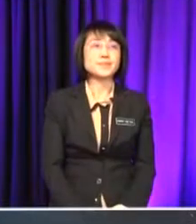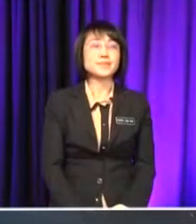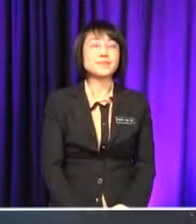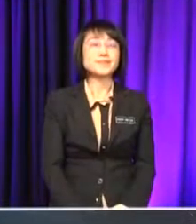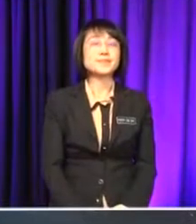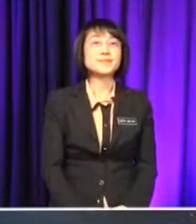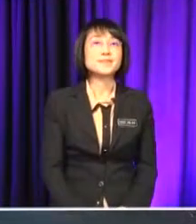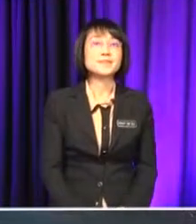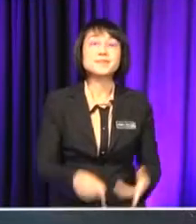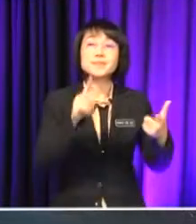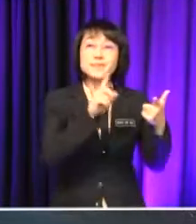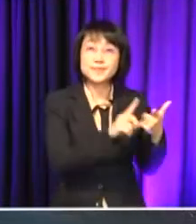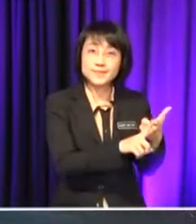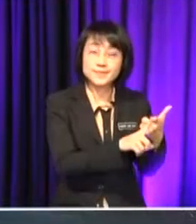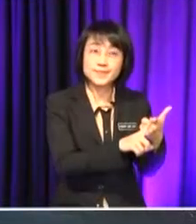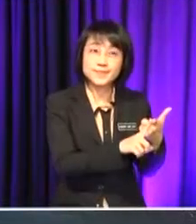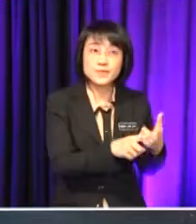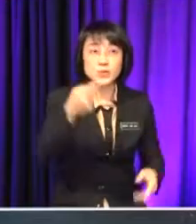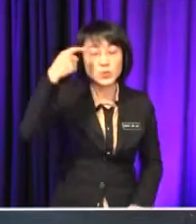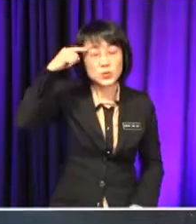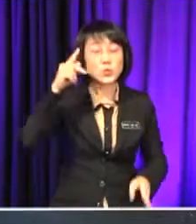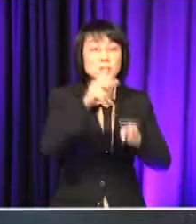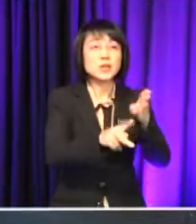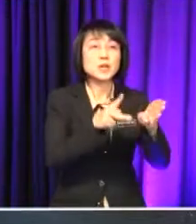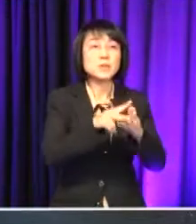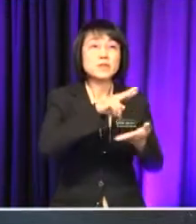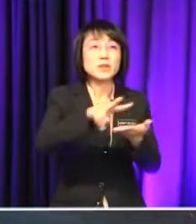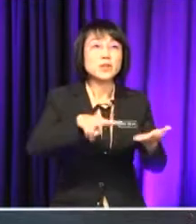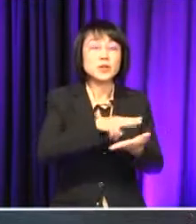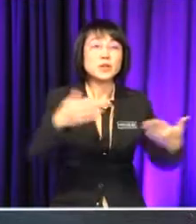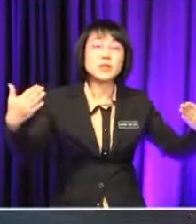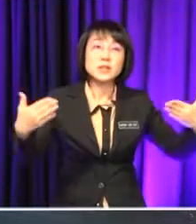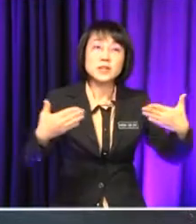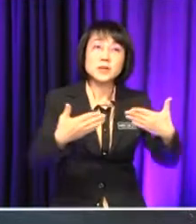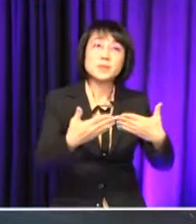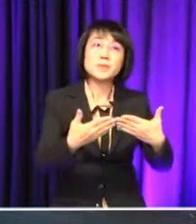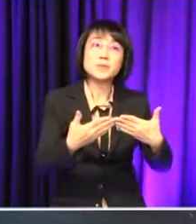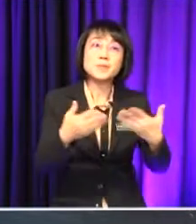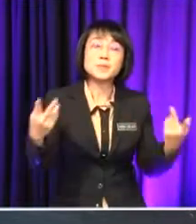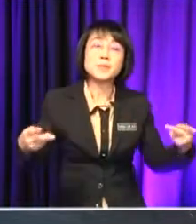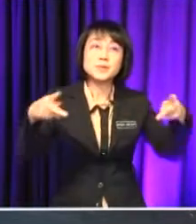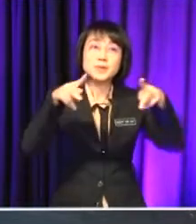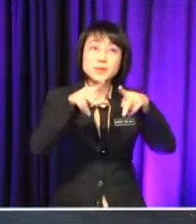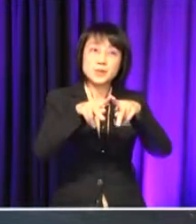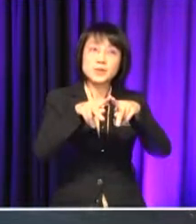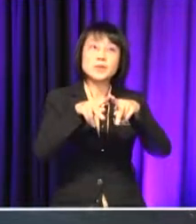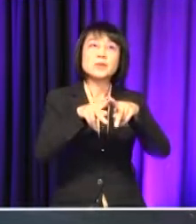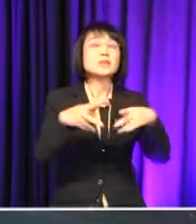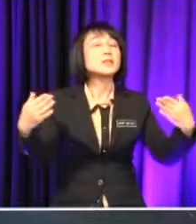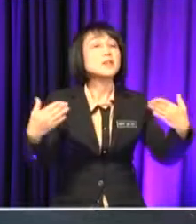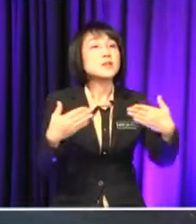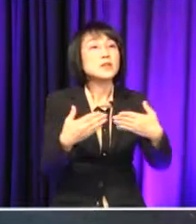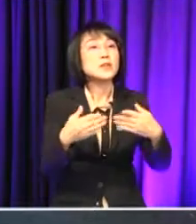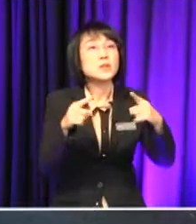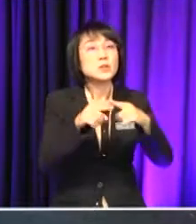tutup. Okey, Baik. yang kedua, untuk kabel video yang disambungkan oleh Fizi ini perlu disambungkan ke perakam video